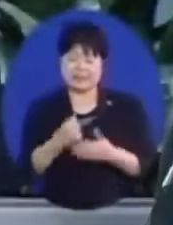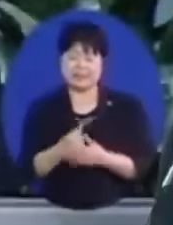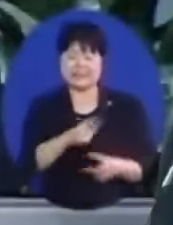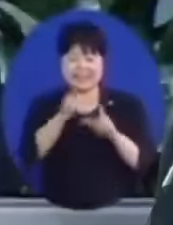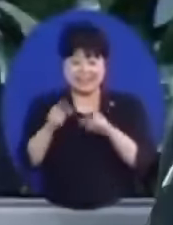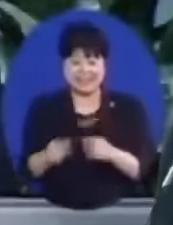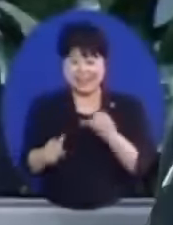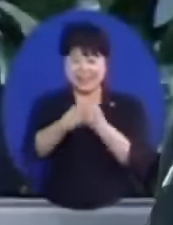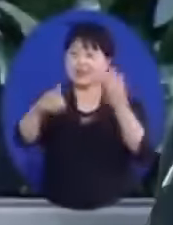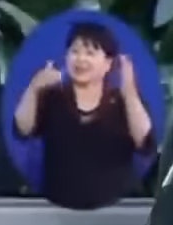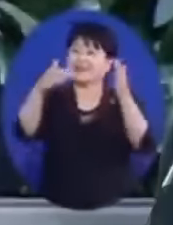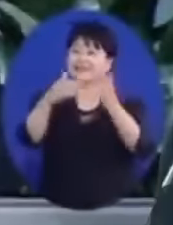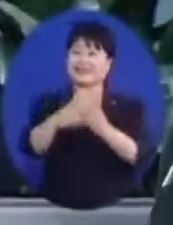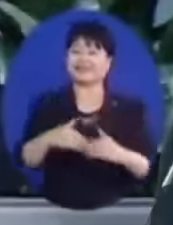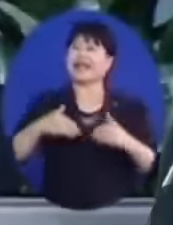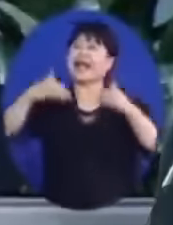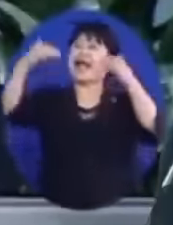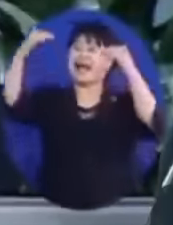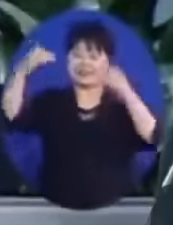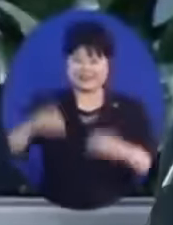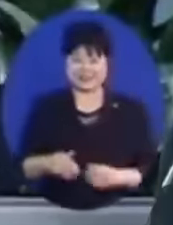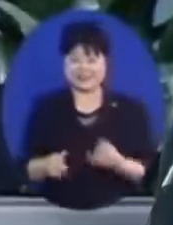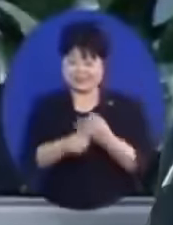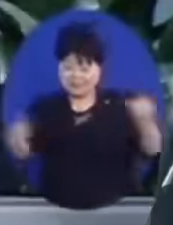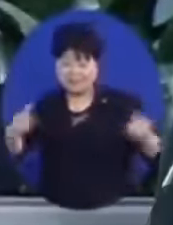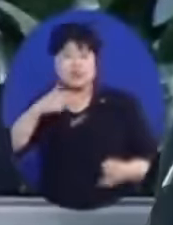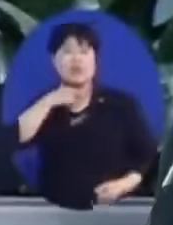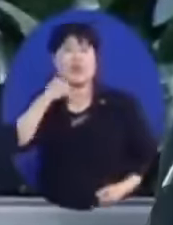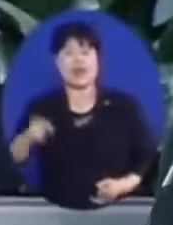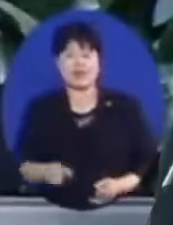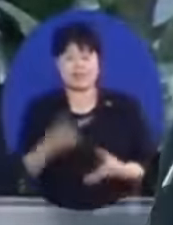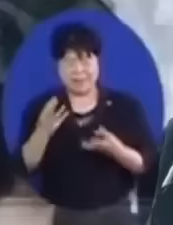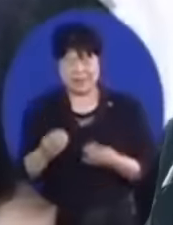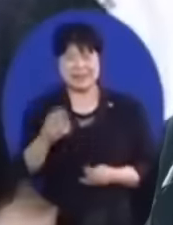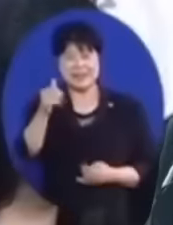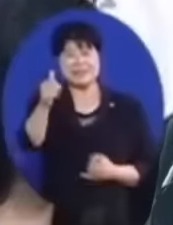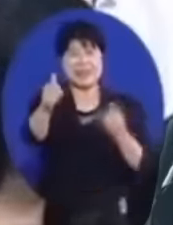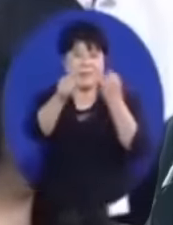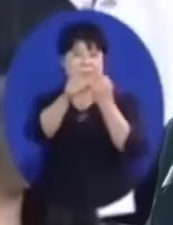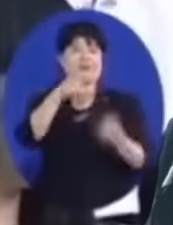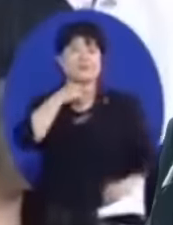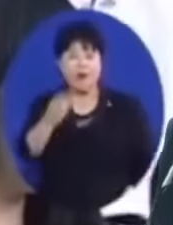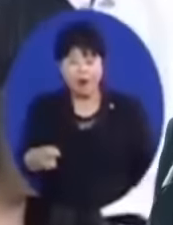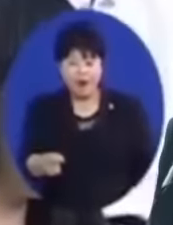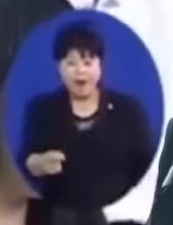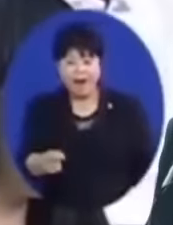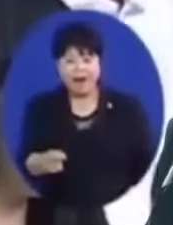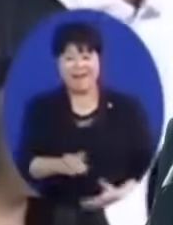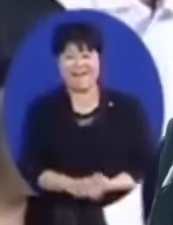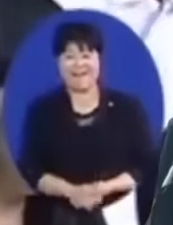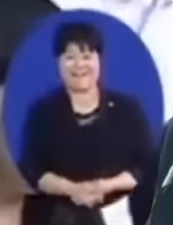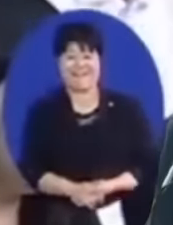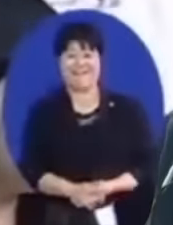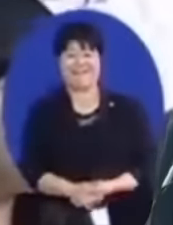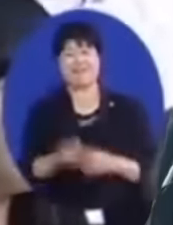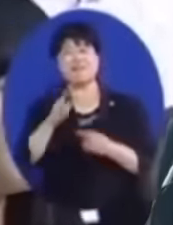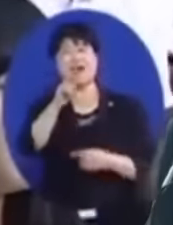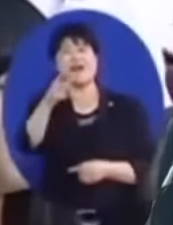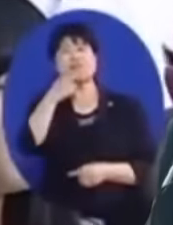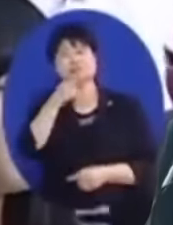내보냈으니 이제 나도 속 시원하게 말하는 사람하고 만나서 살아봐야 되겠습니다. 정말 말 안 하면